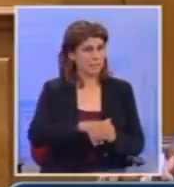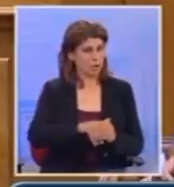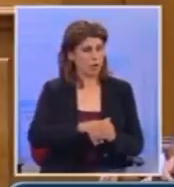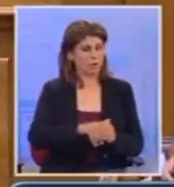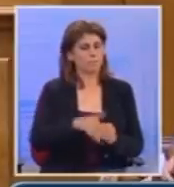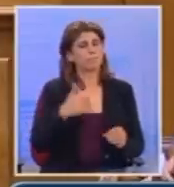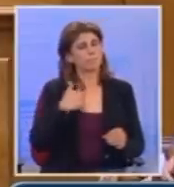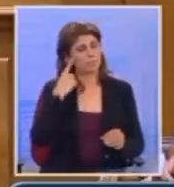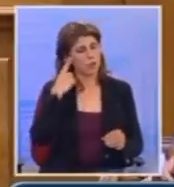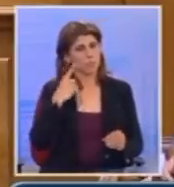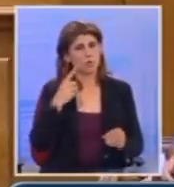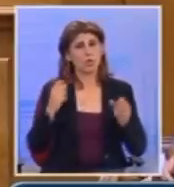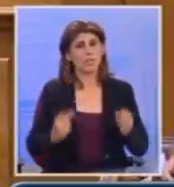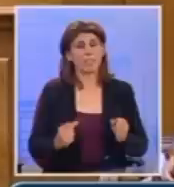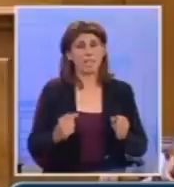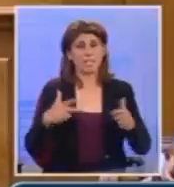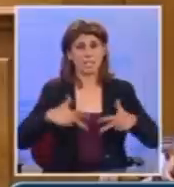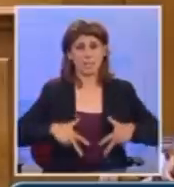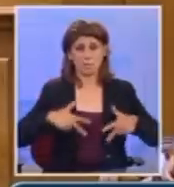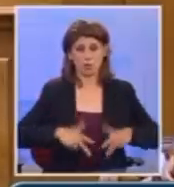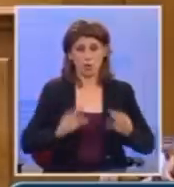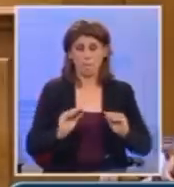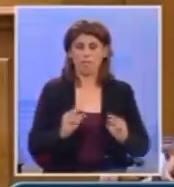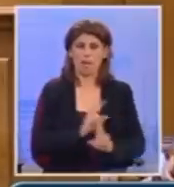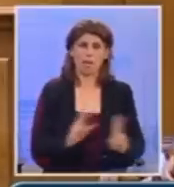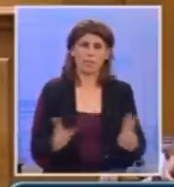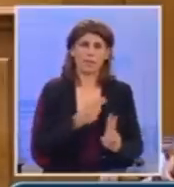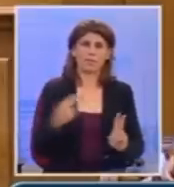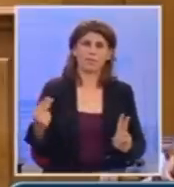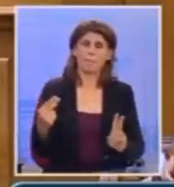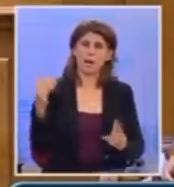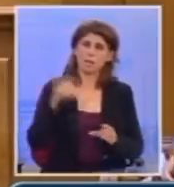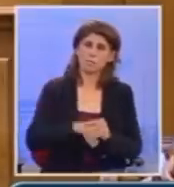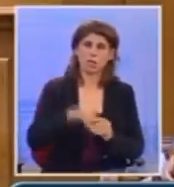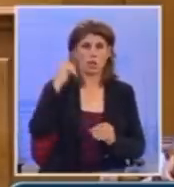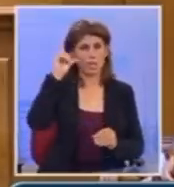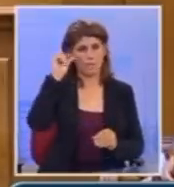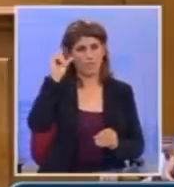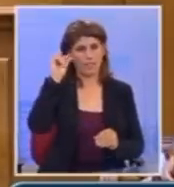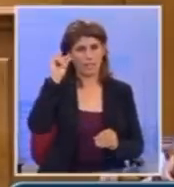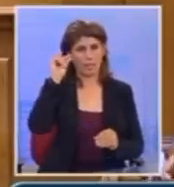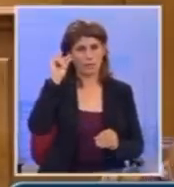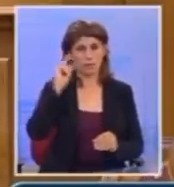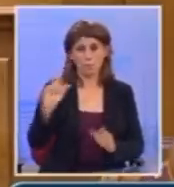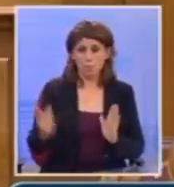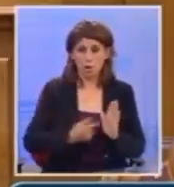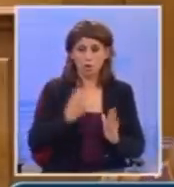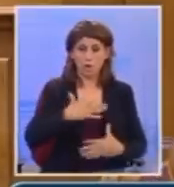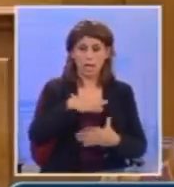Νομίζω ότι η θέση του Υπουργείου είναι ξεκάθαρη στο θέμα της φοιτητικής συμμετοχής. Για πρώτη φορά η εκπροσώπηση των φοιτητών